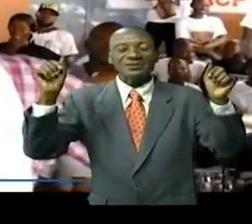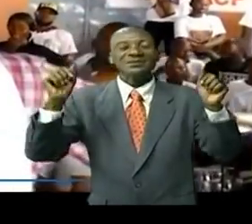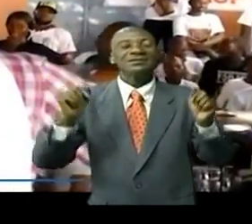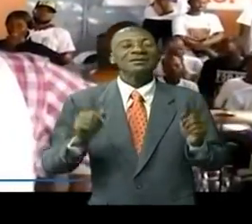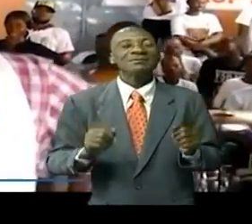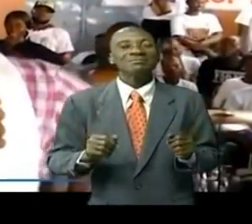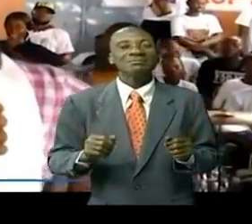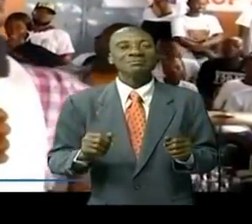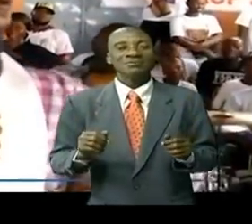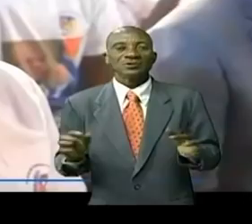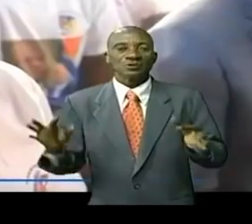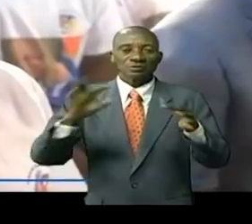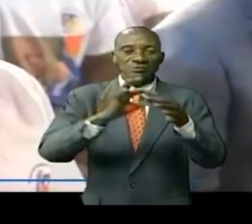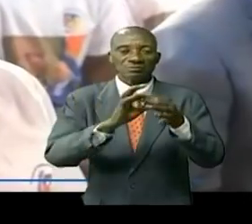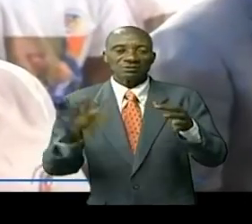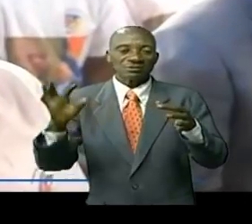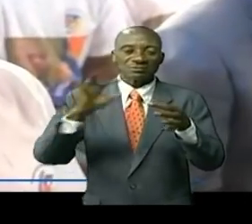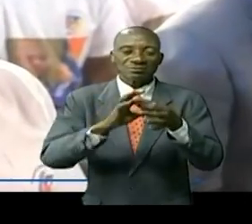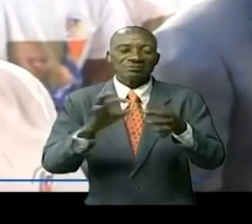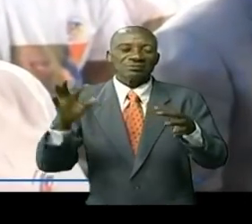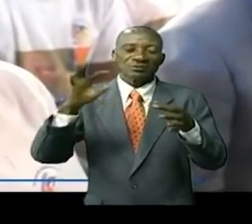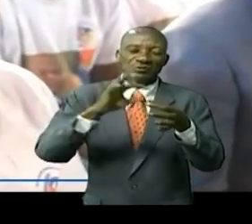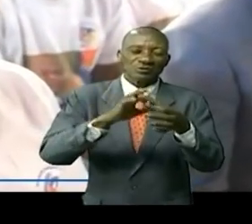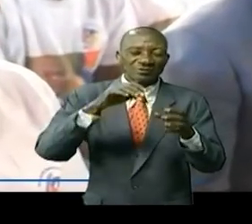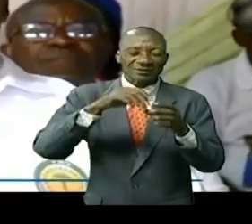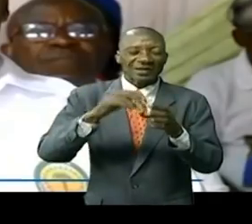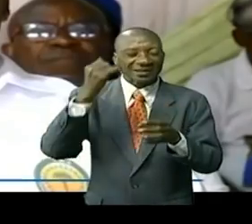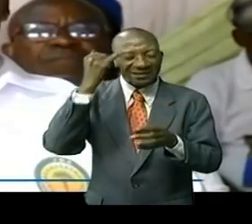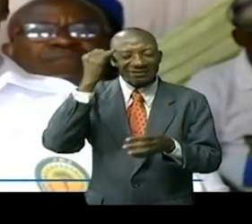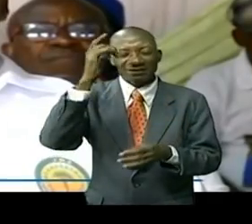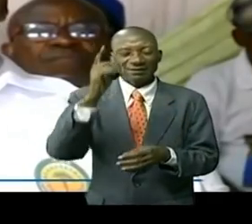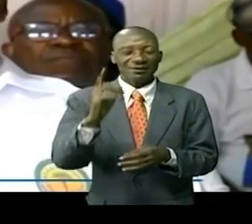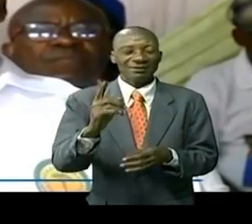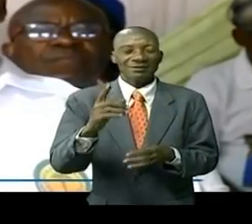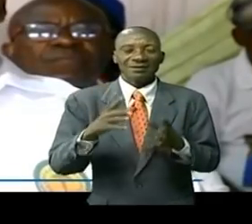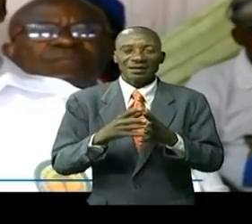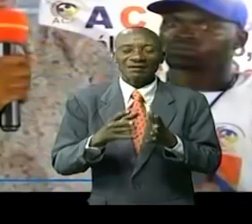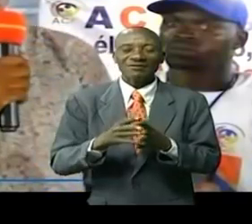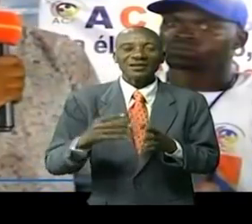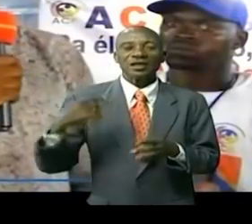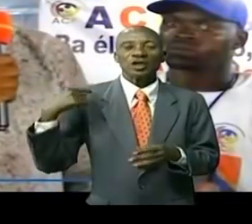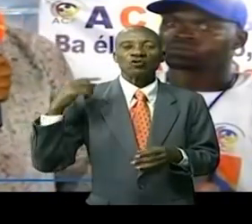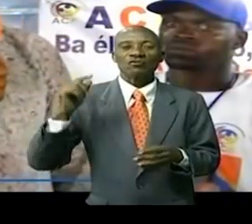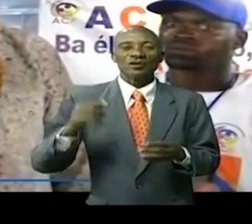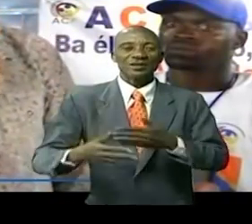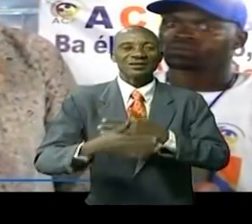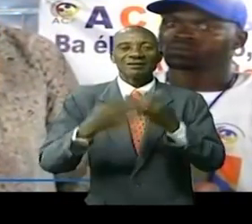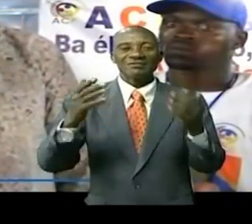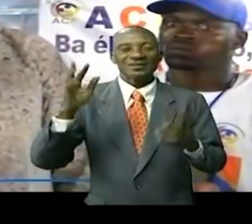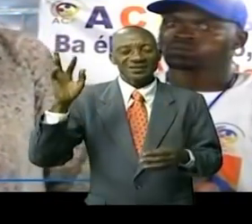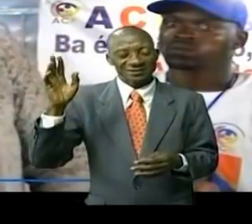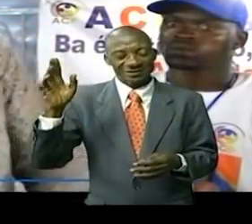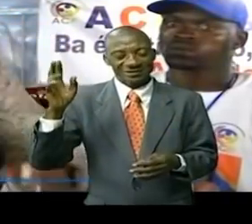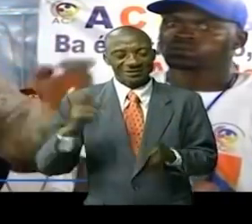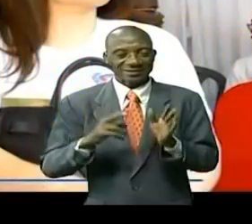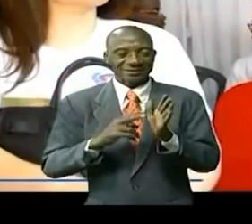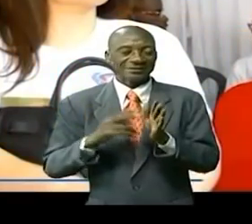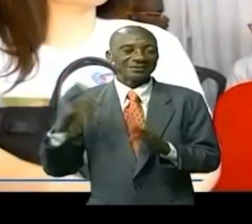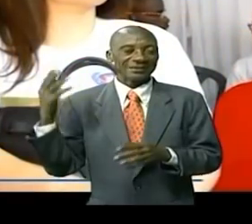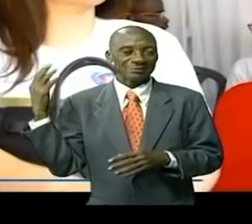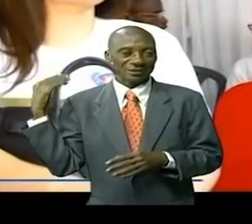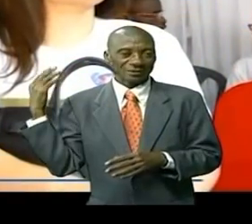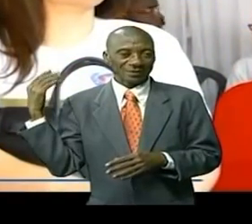massivement aux idéaux de l'un de leurs en la personne, de Jean-Tini Ngobilambaka. Ils l'ont témoigné ce dimanche 15 mai au cours de